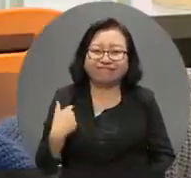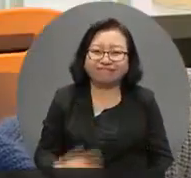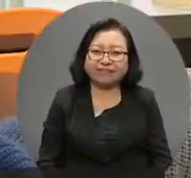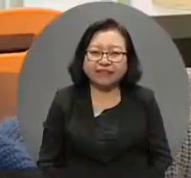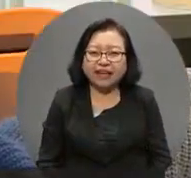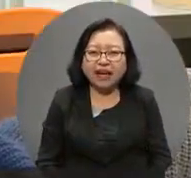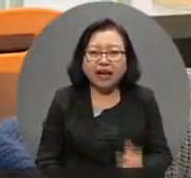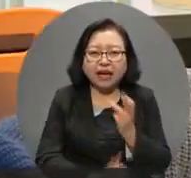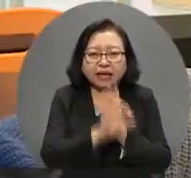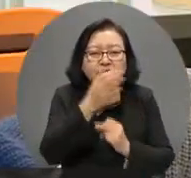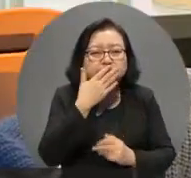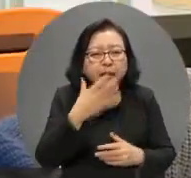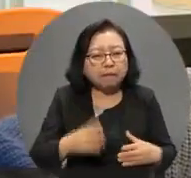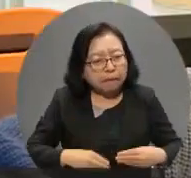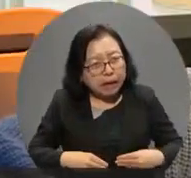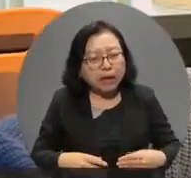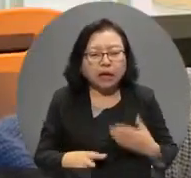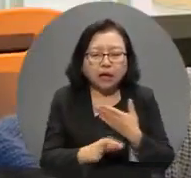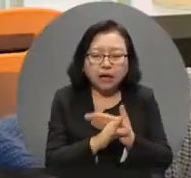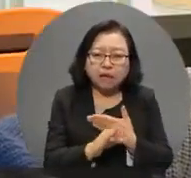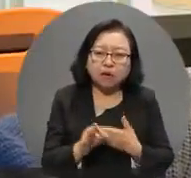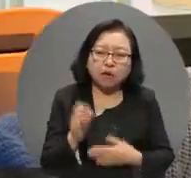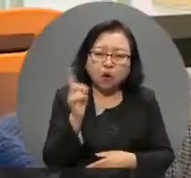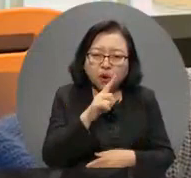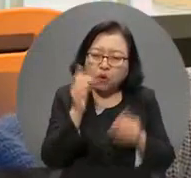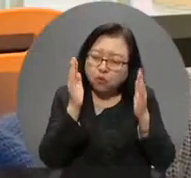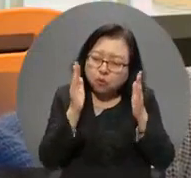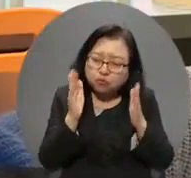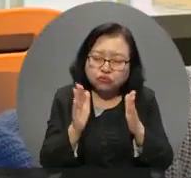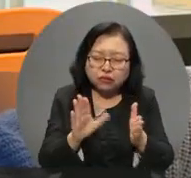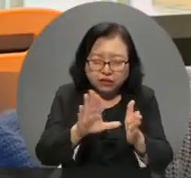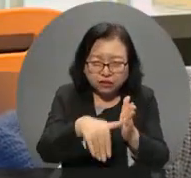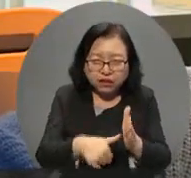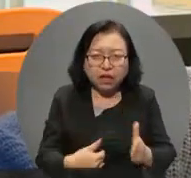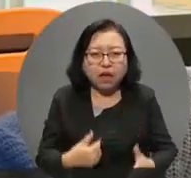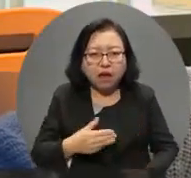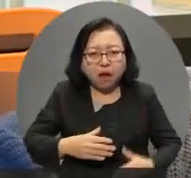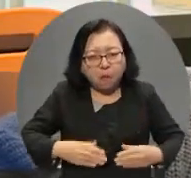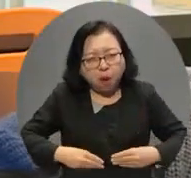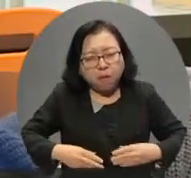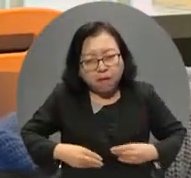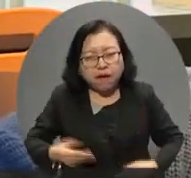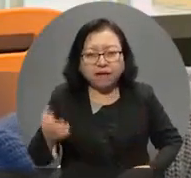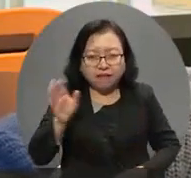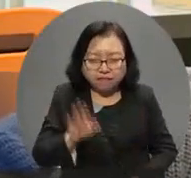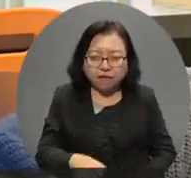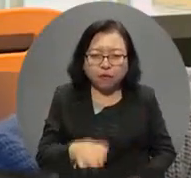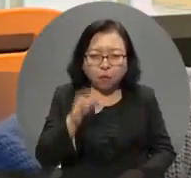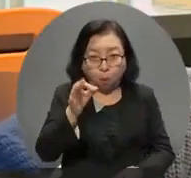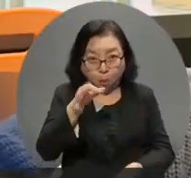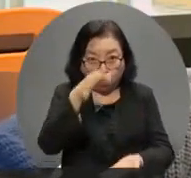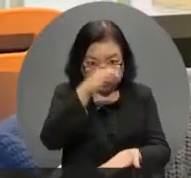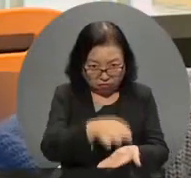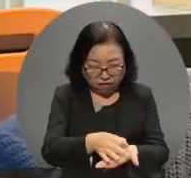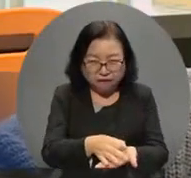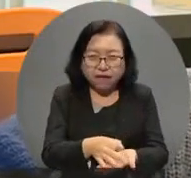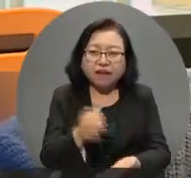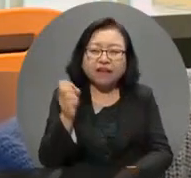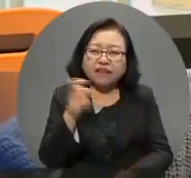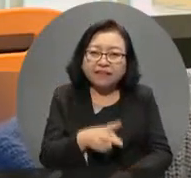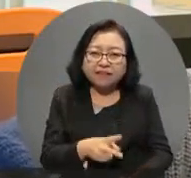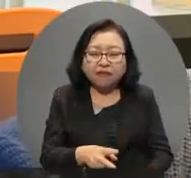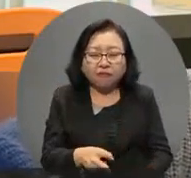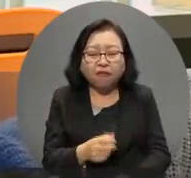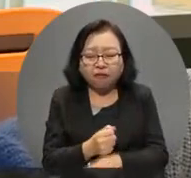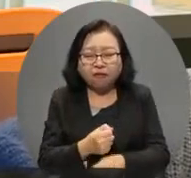아침밥을 거르게 되면 좀 많이 1교시 때 출출한 편이었는데 가격도 싸고 일찍 챙겨 먹을